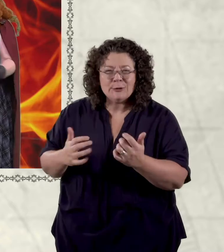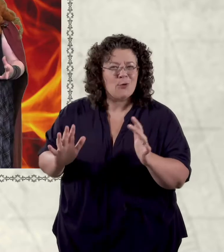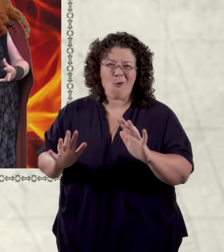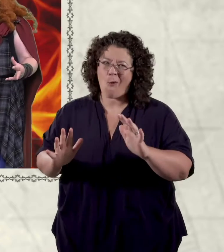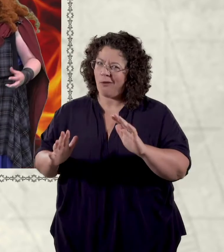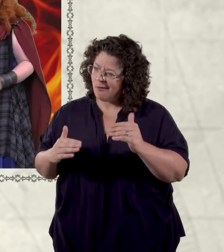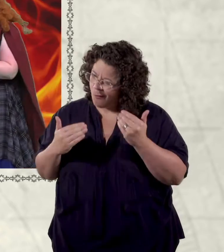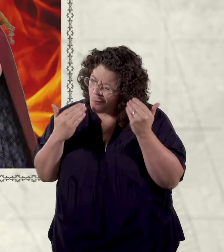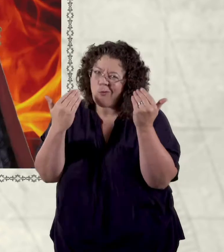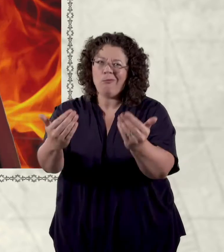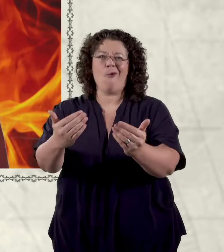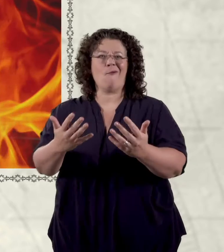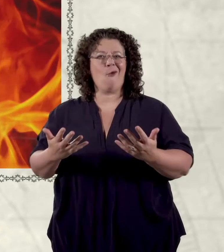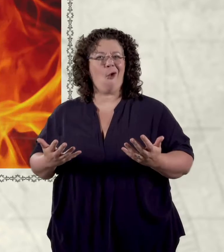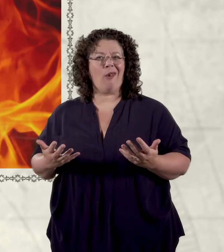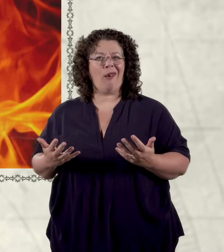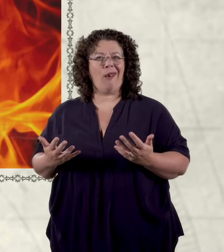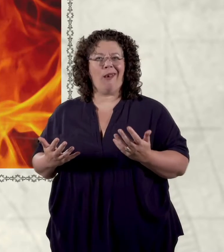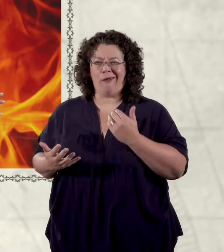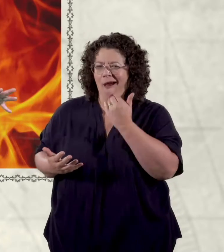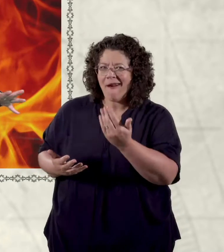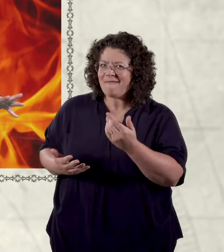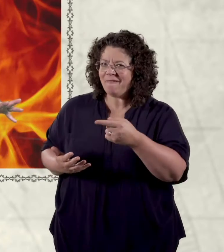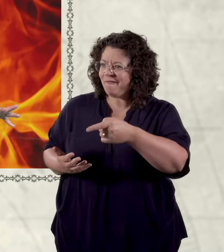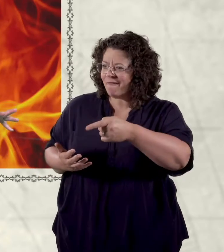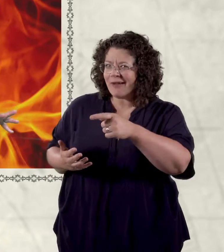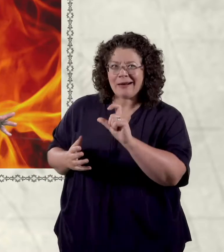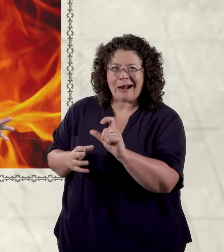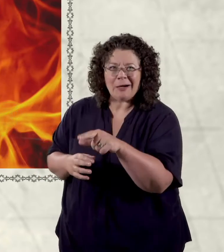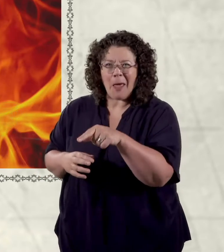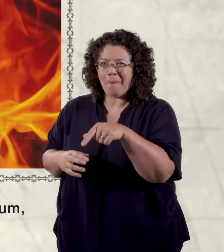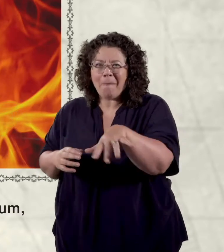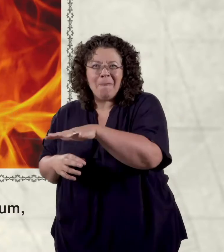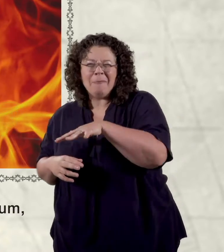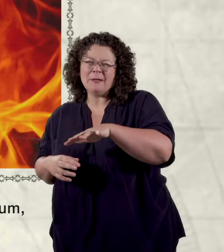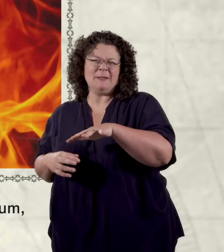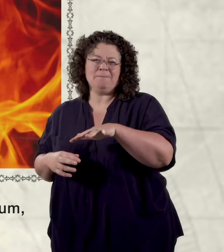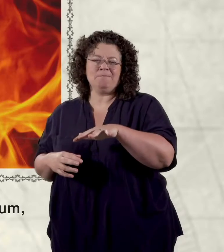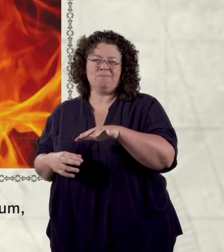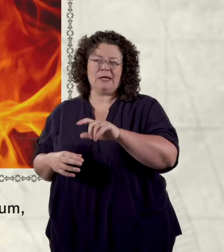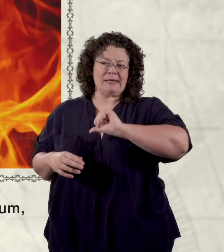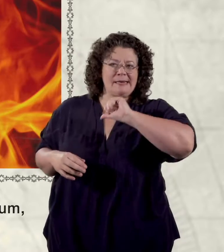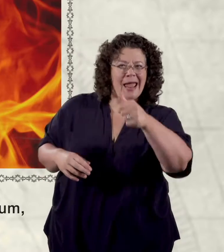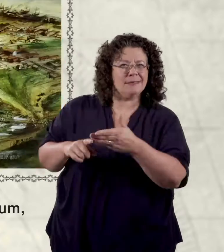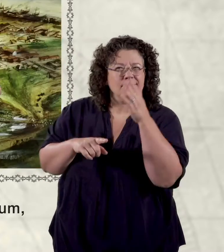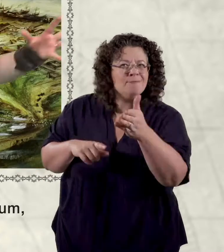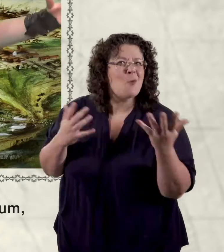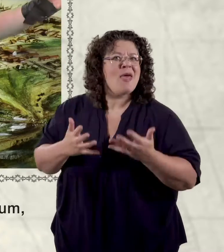Yn ymlaen â ni, doedd dinistrio camol o dwnnwm ddim yn ddigon. I ffwrdd â ni i ddinas o'r